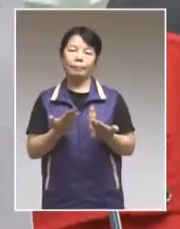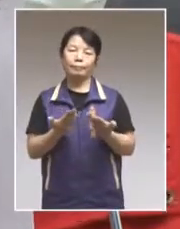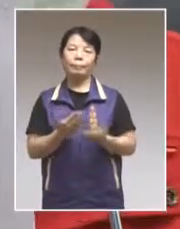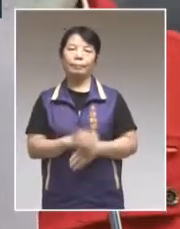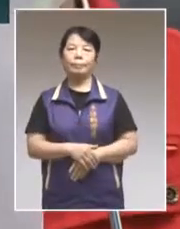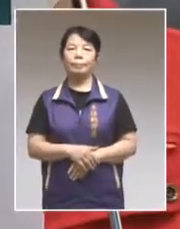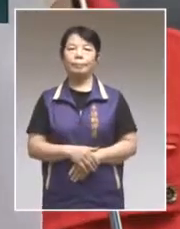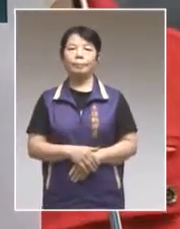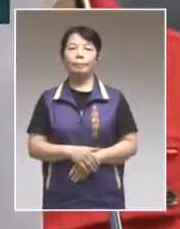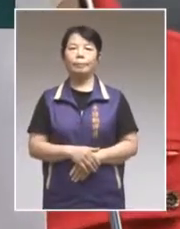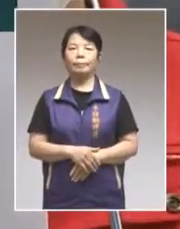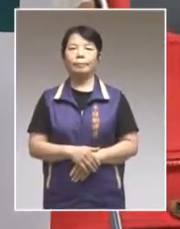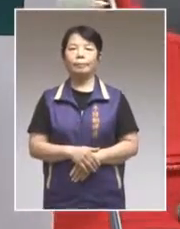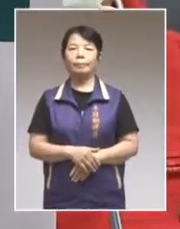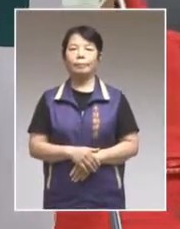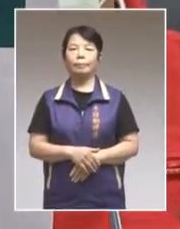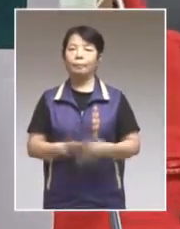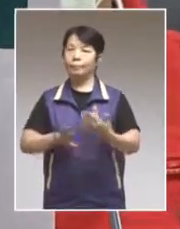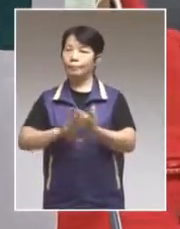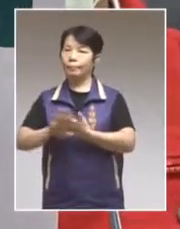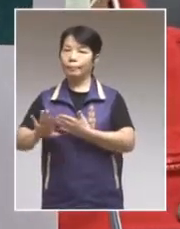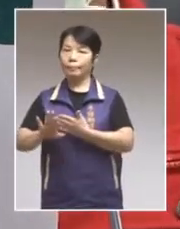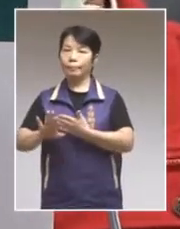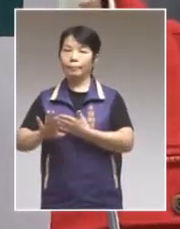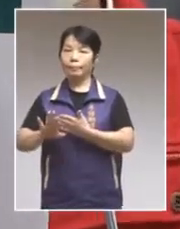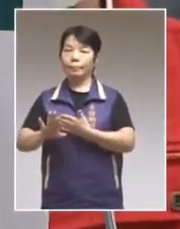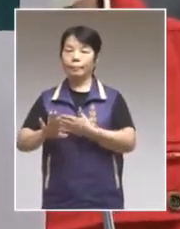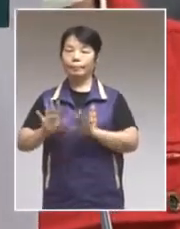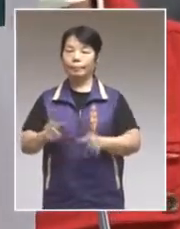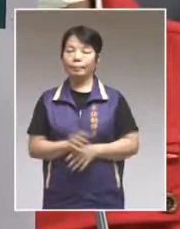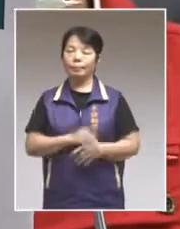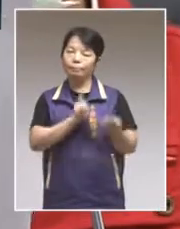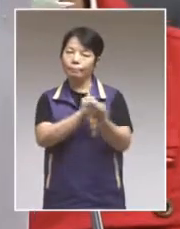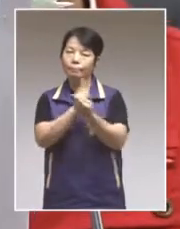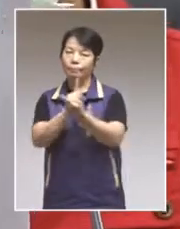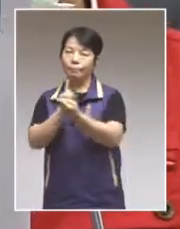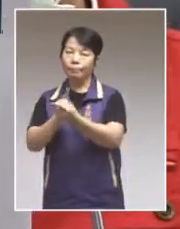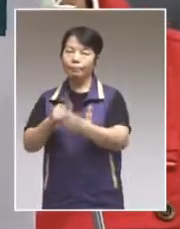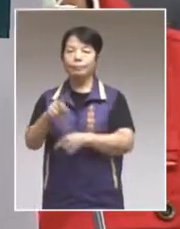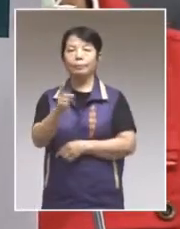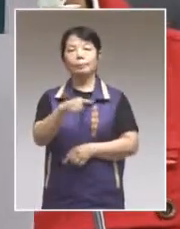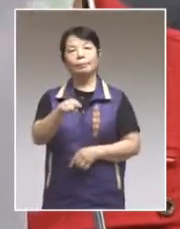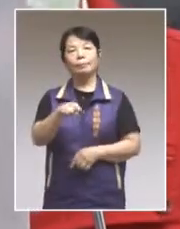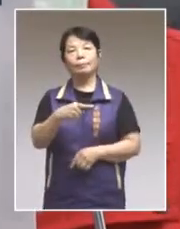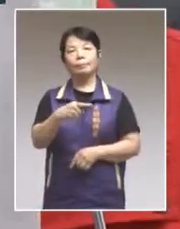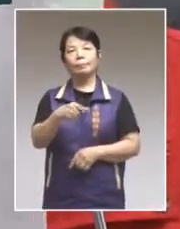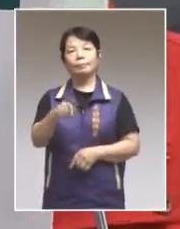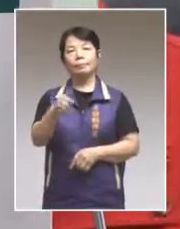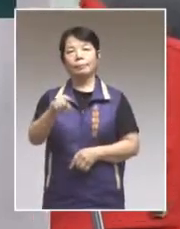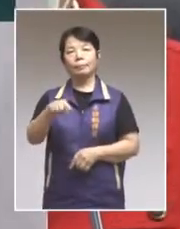大。那另外一个就是密切接触者